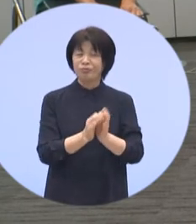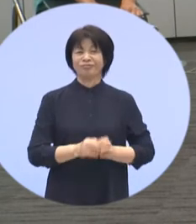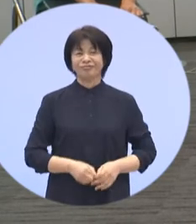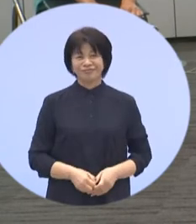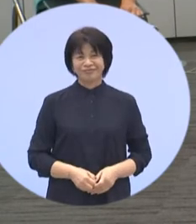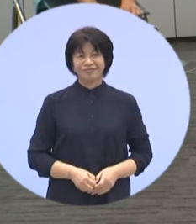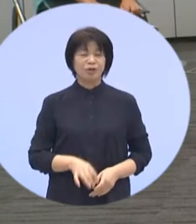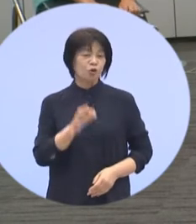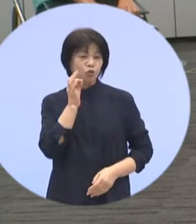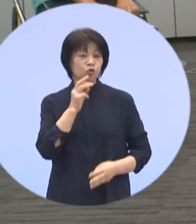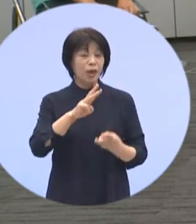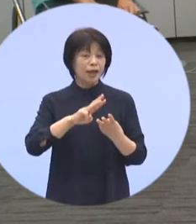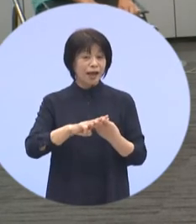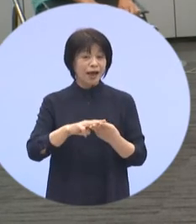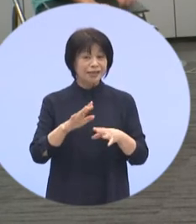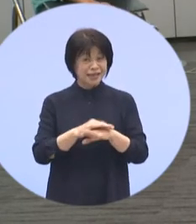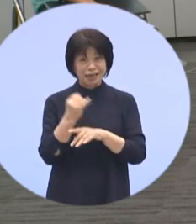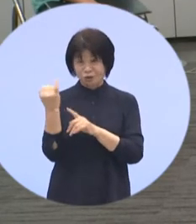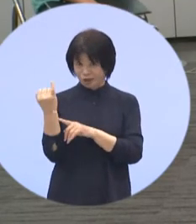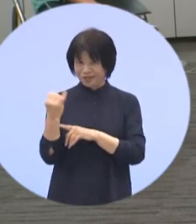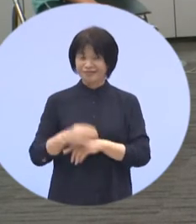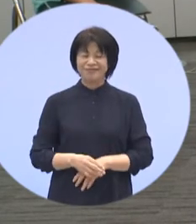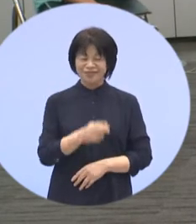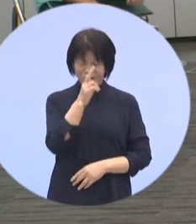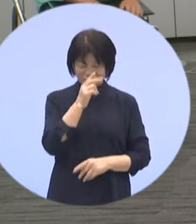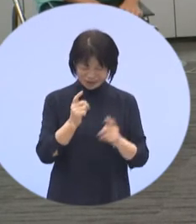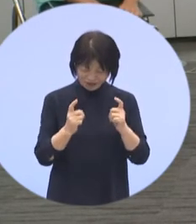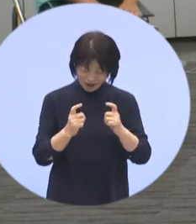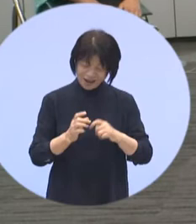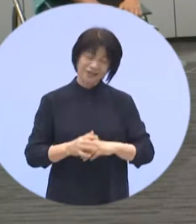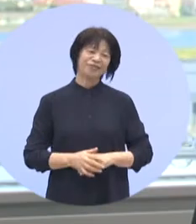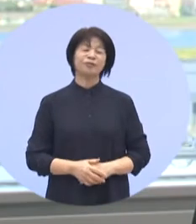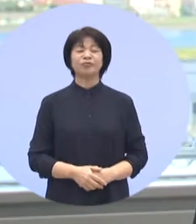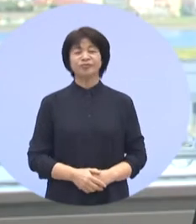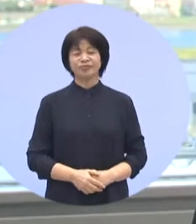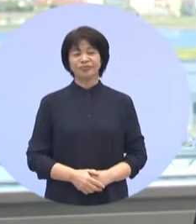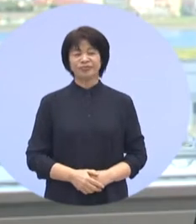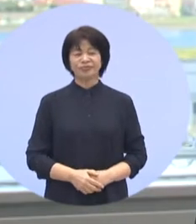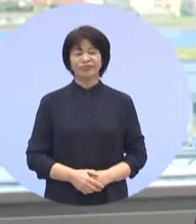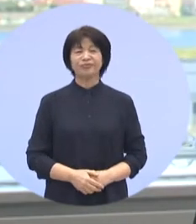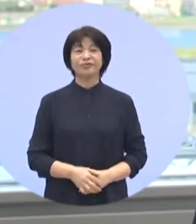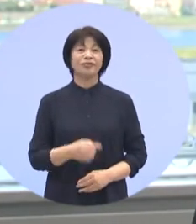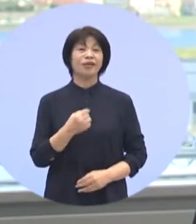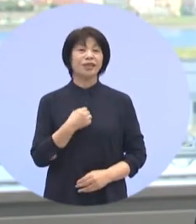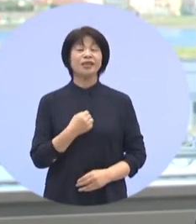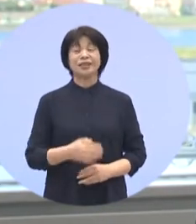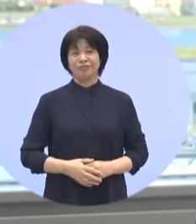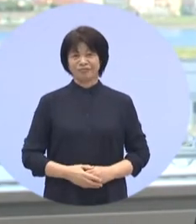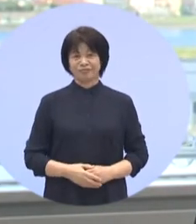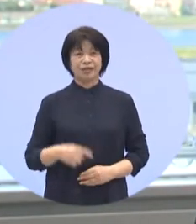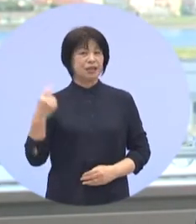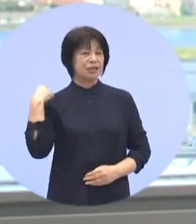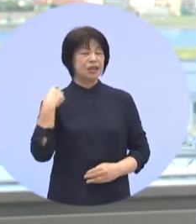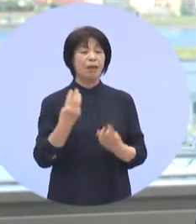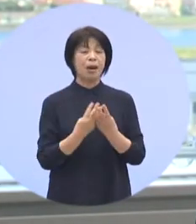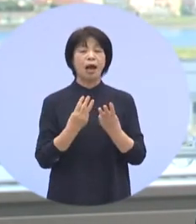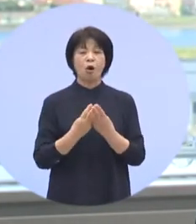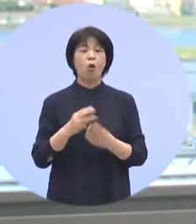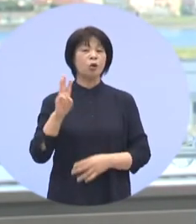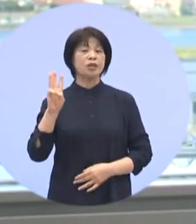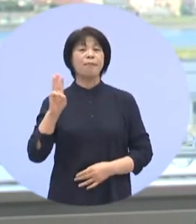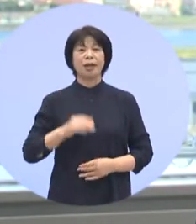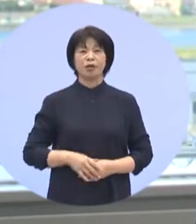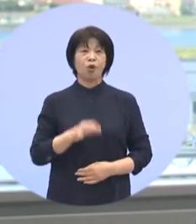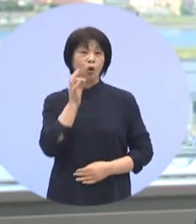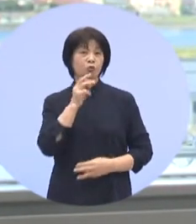ナの梅田里奈子選手です。こんにちは。 こんにちは。JA 岐阜リオレーナ背番号3番の梅田里